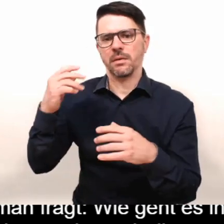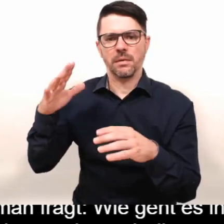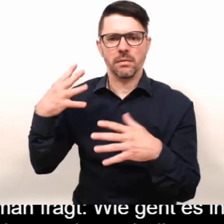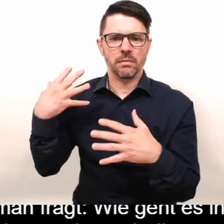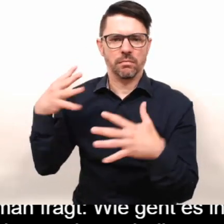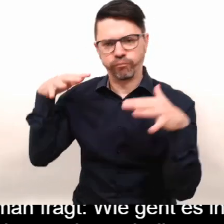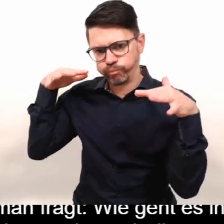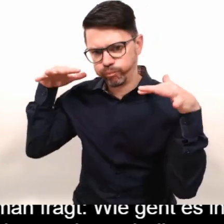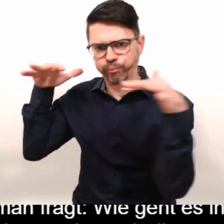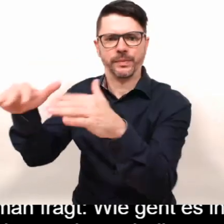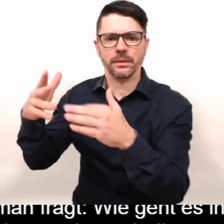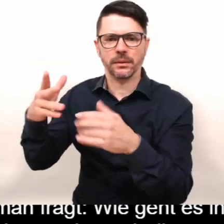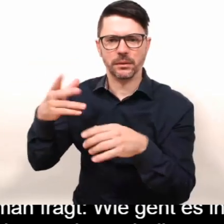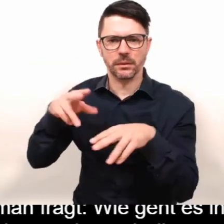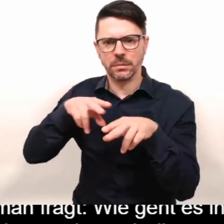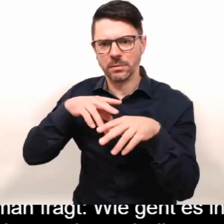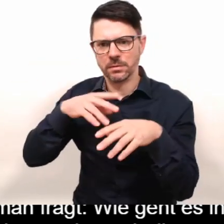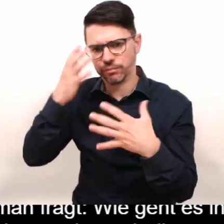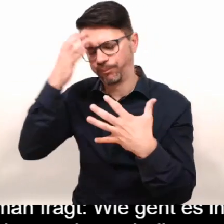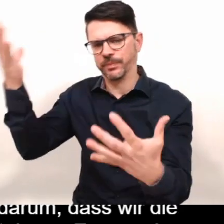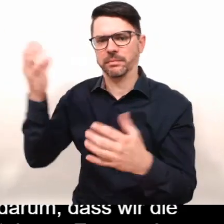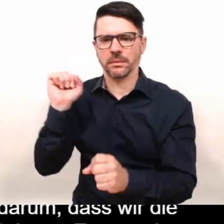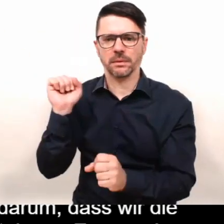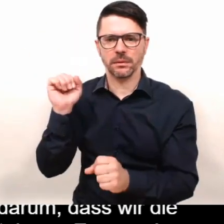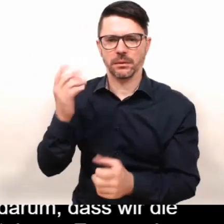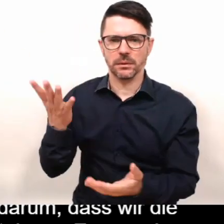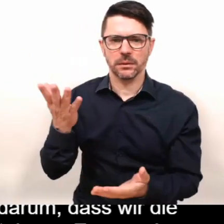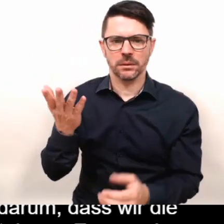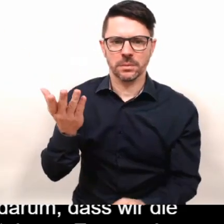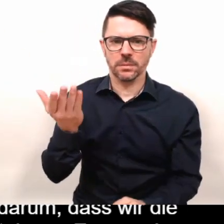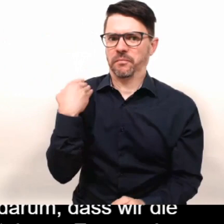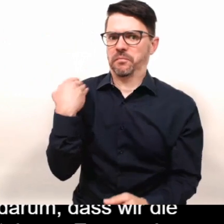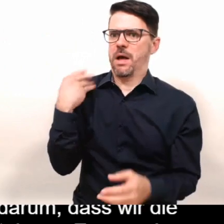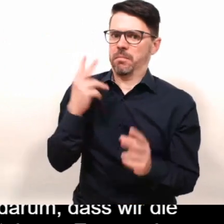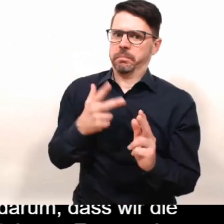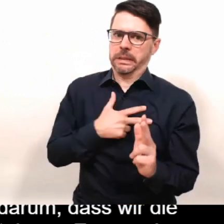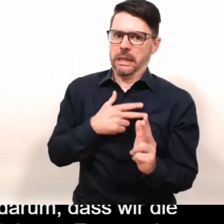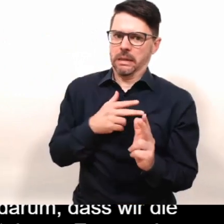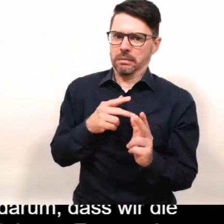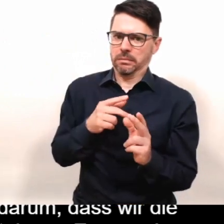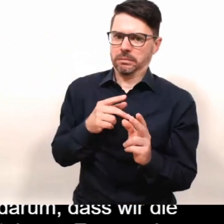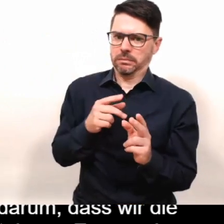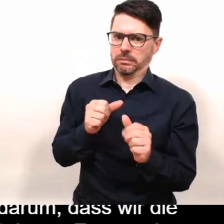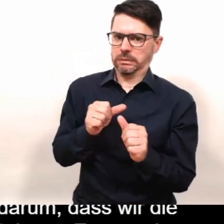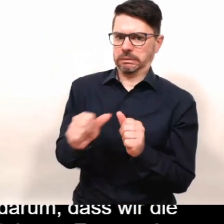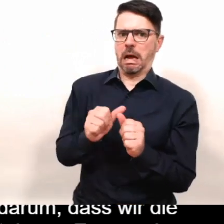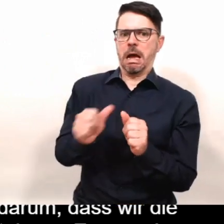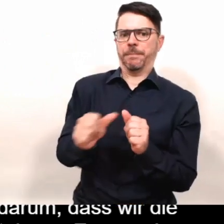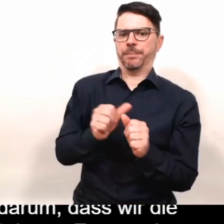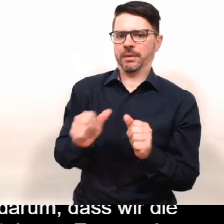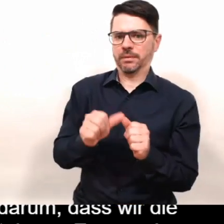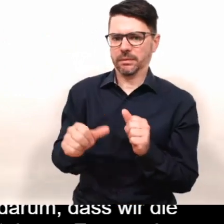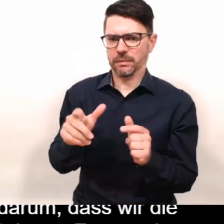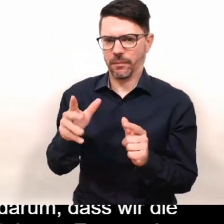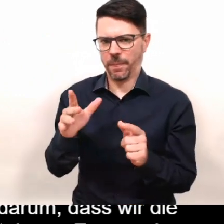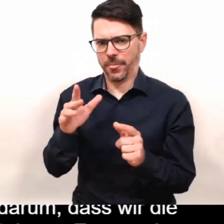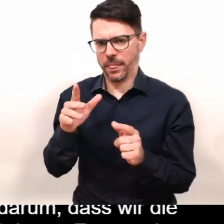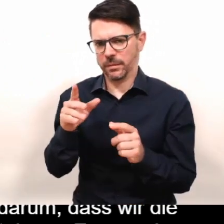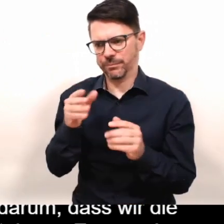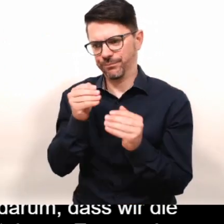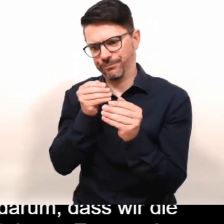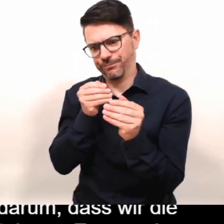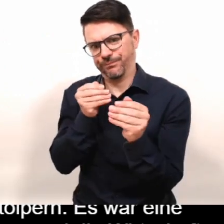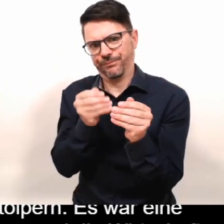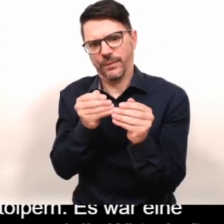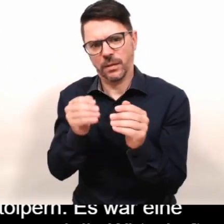es war relativ knapp dran, dass es wirklich zur Überlastung gekommen ist. Also das sind alles nicht Horrorszenarien,